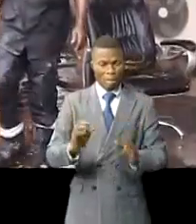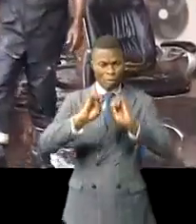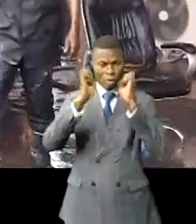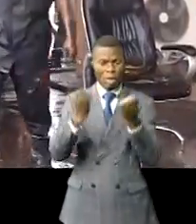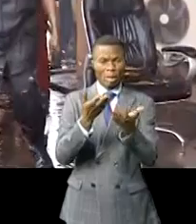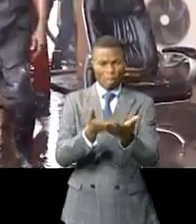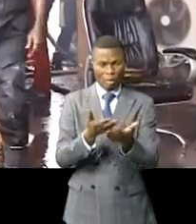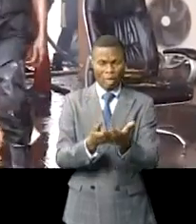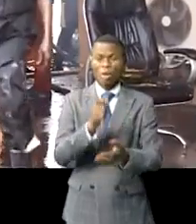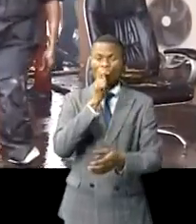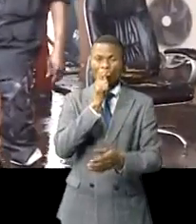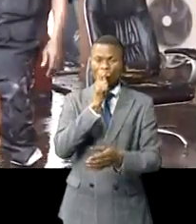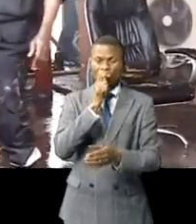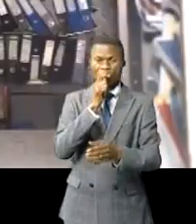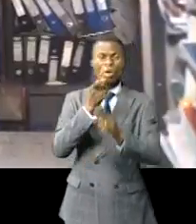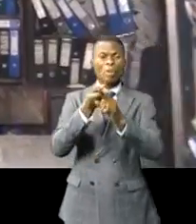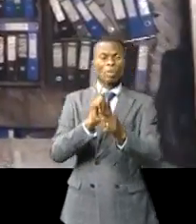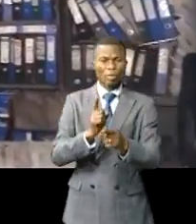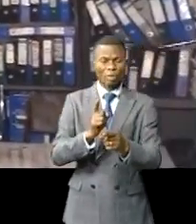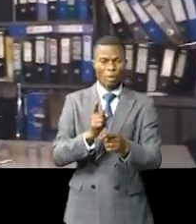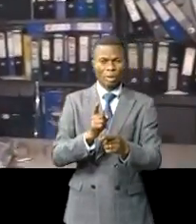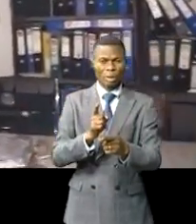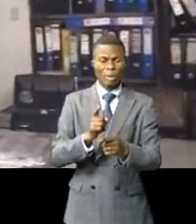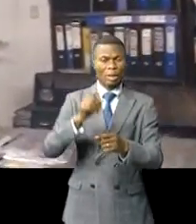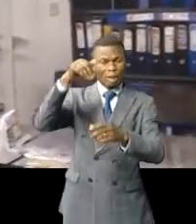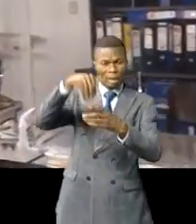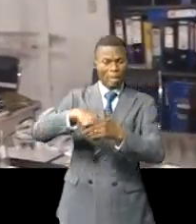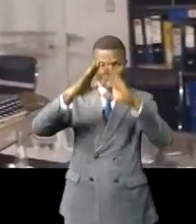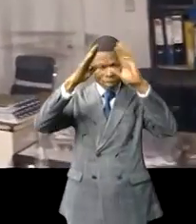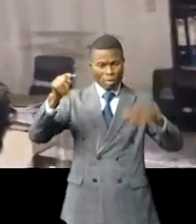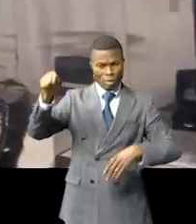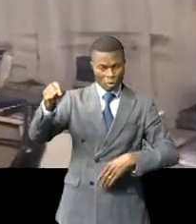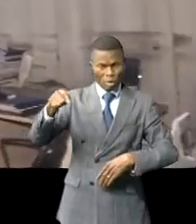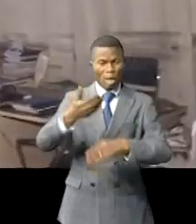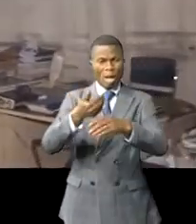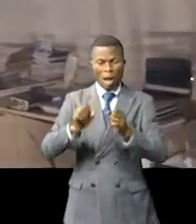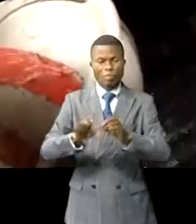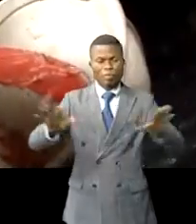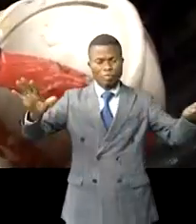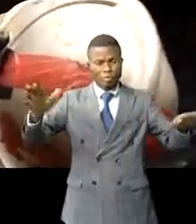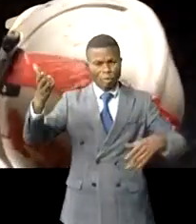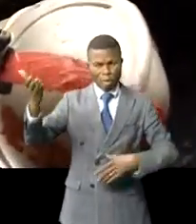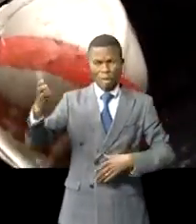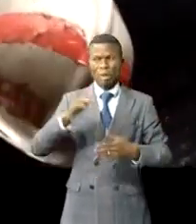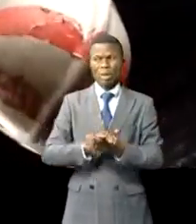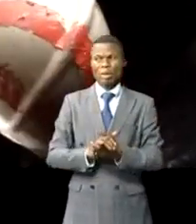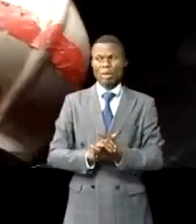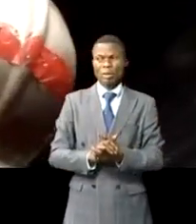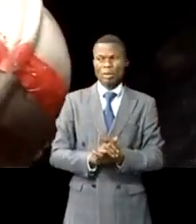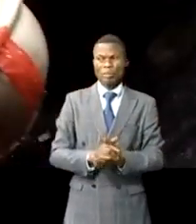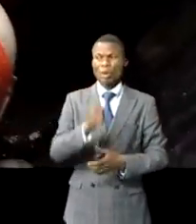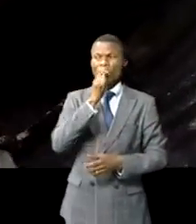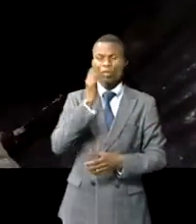entreprise, l'incendie se serait déclaré à l'intérieur du bâtiment avant de se propager.